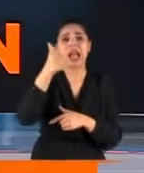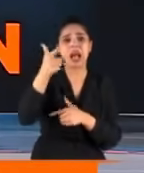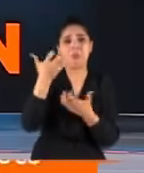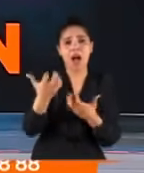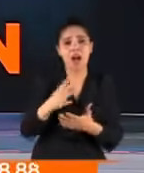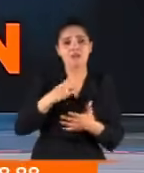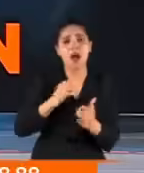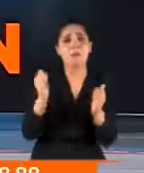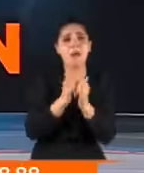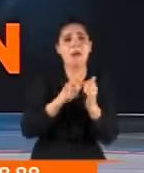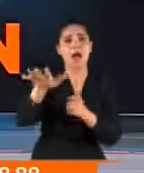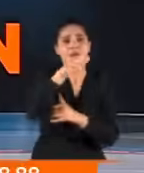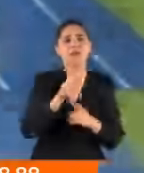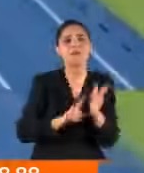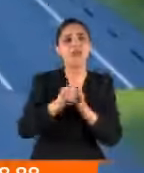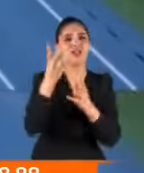çizgisine ulaştı.